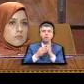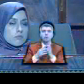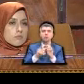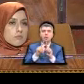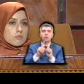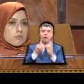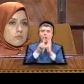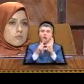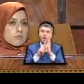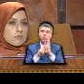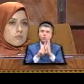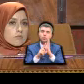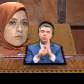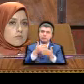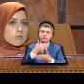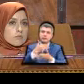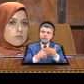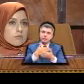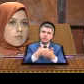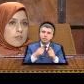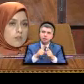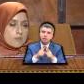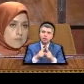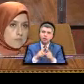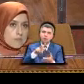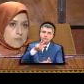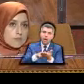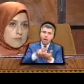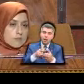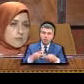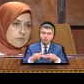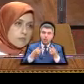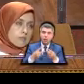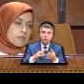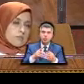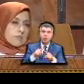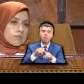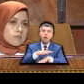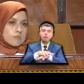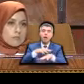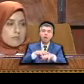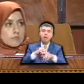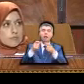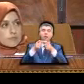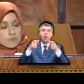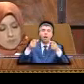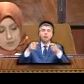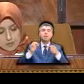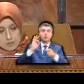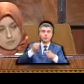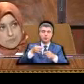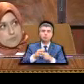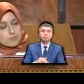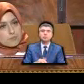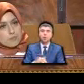المرسوم، لأن تنفيذه سيعطي دفعة قوية للجهوية الموسعة، إلا أنه بات من